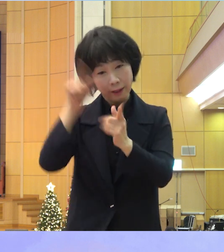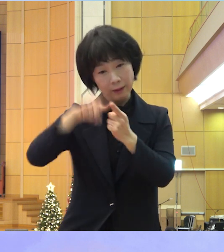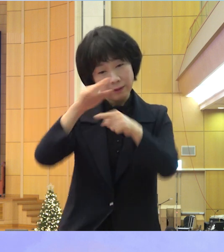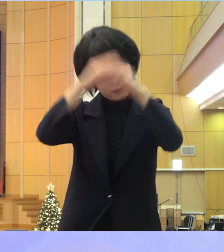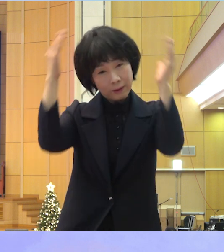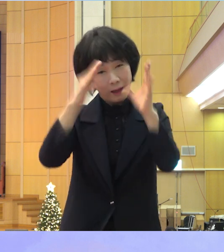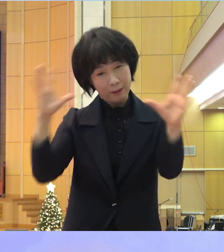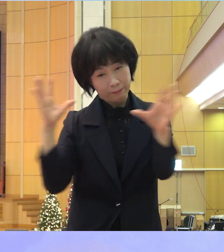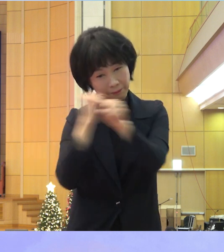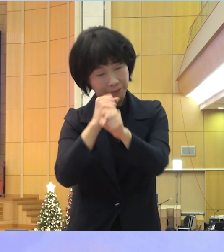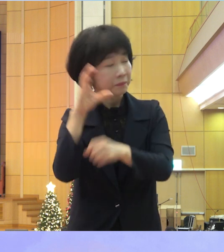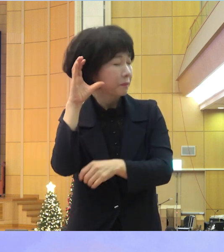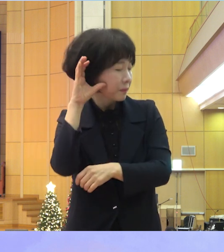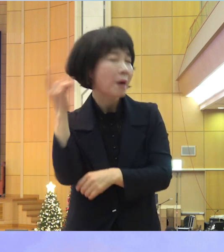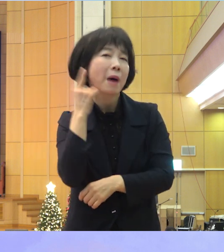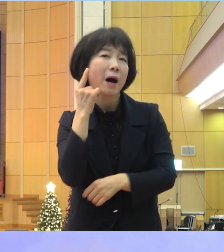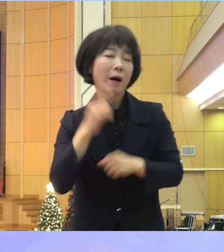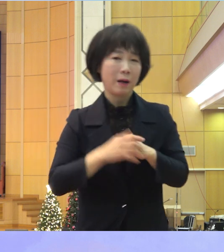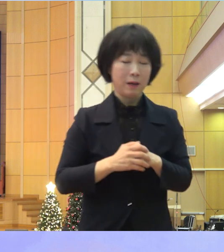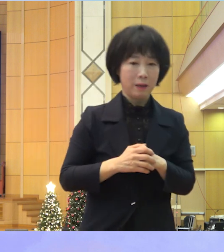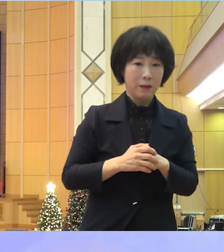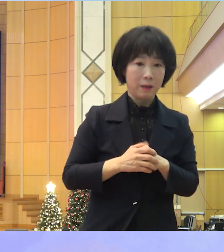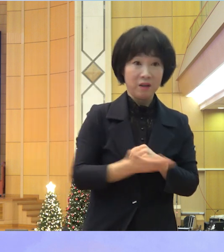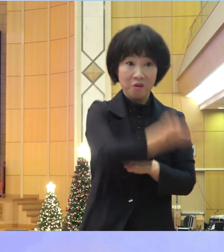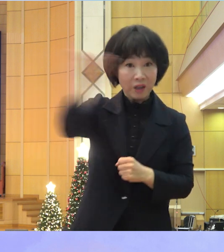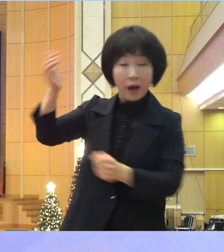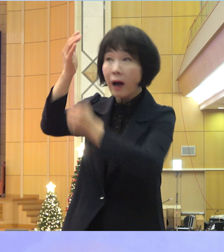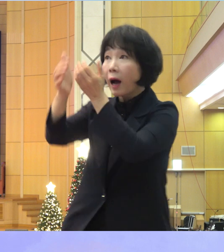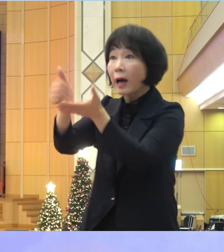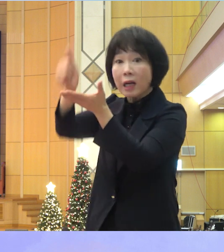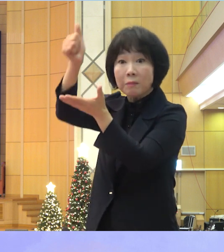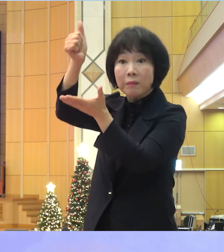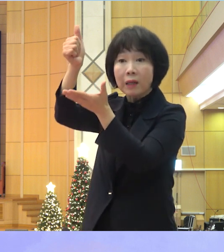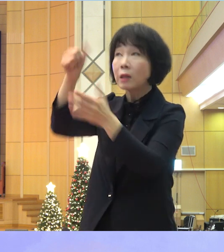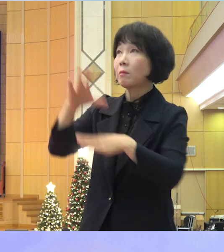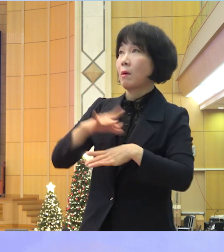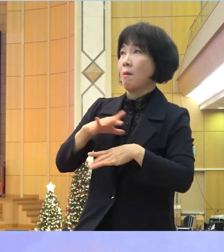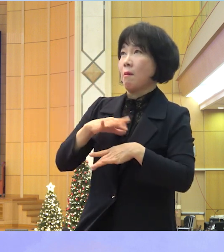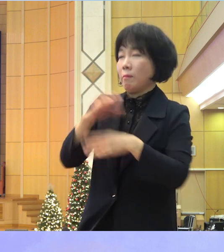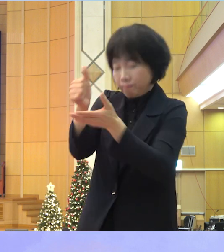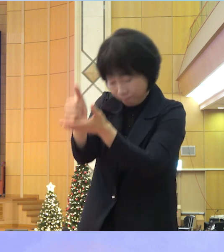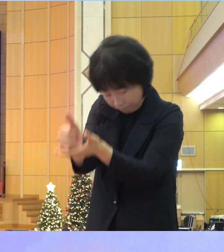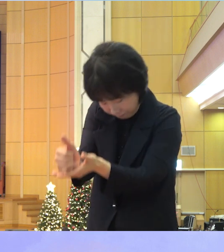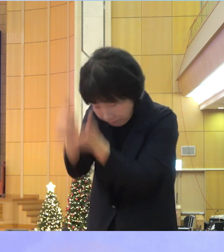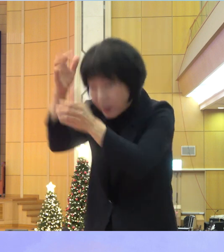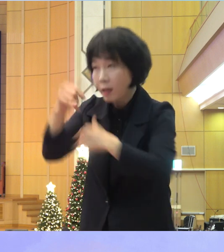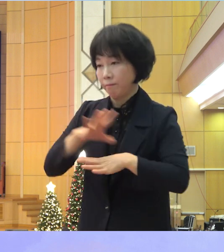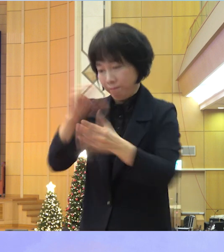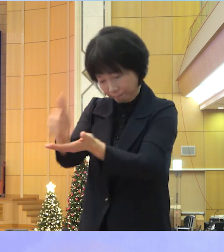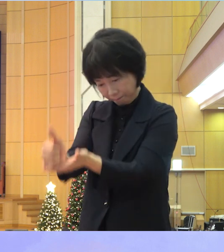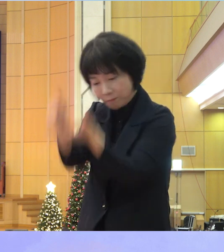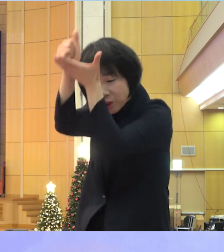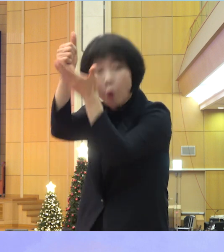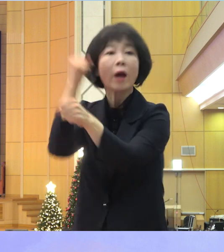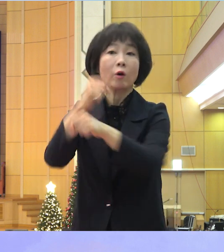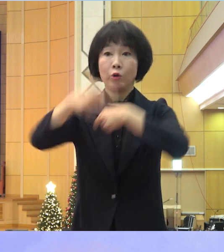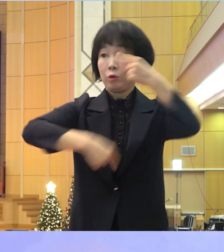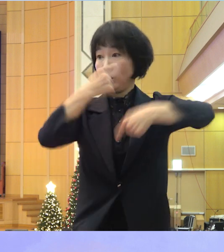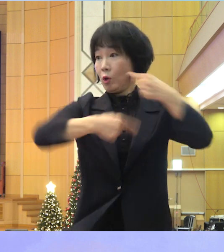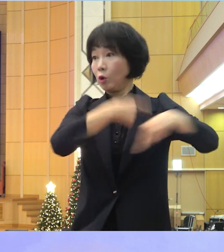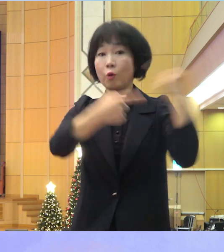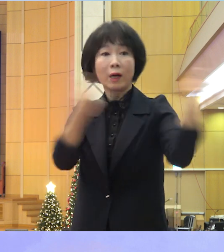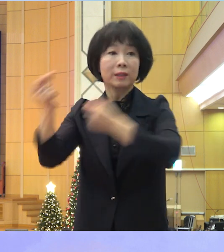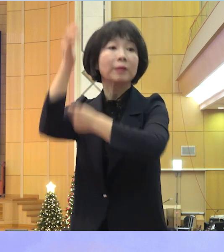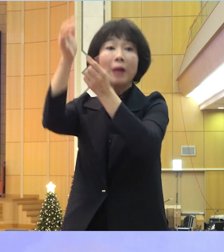대해서 다 들어보니 하나님을 경외하고, 하나님을 경외하고,